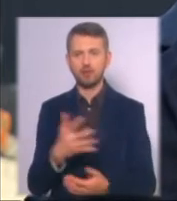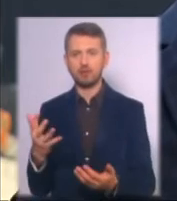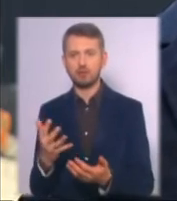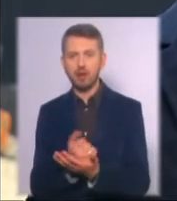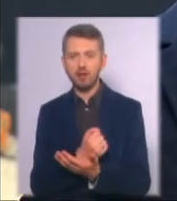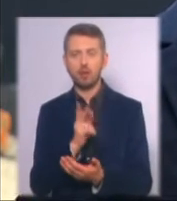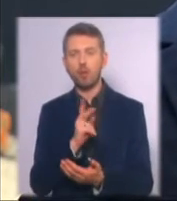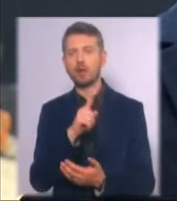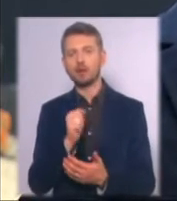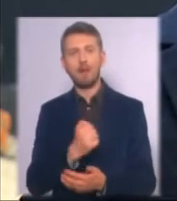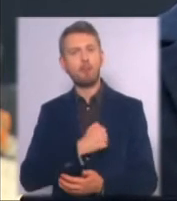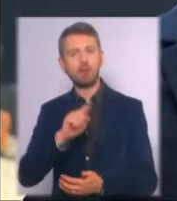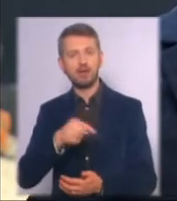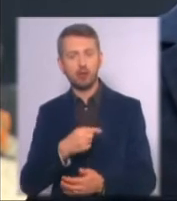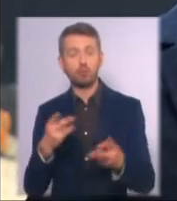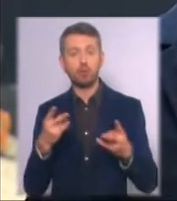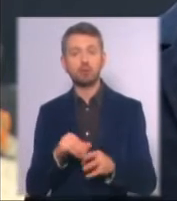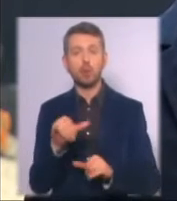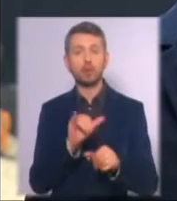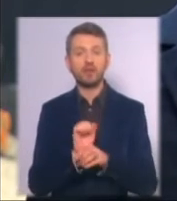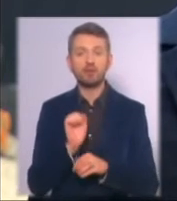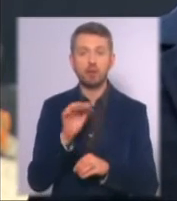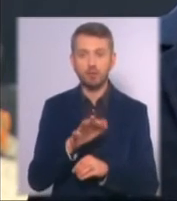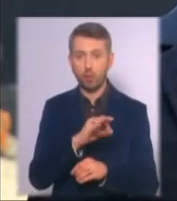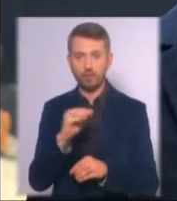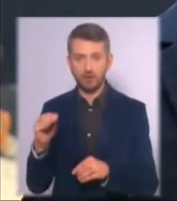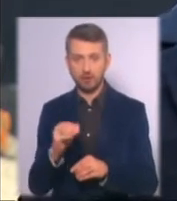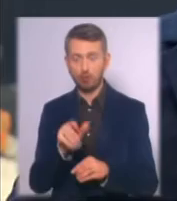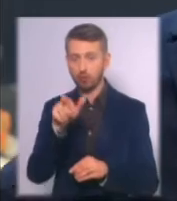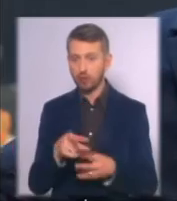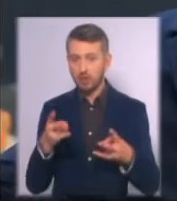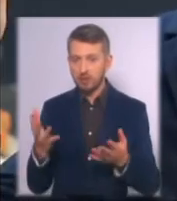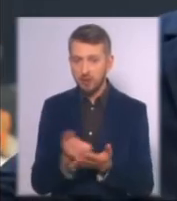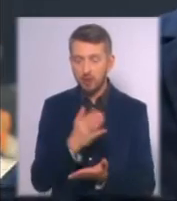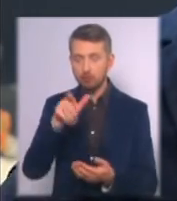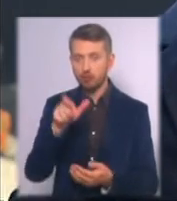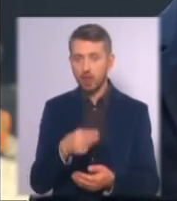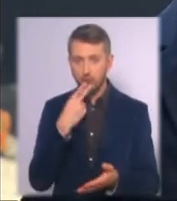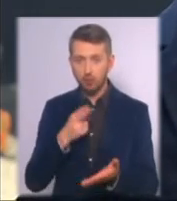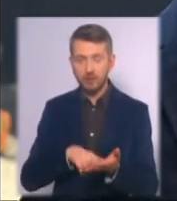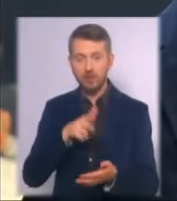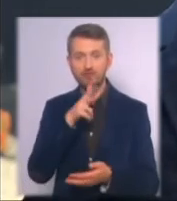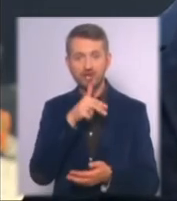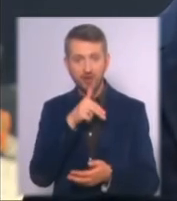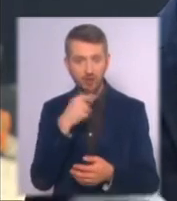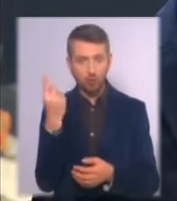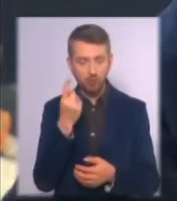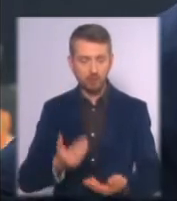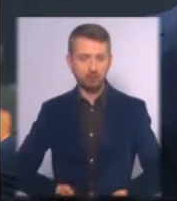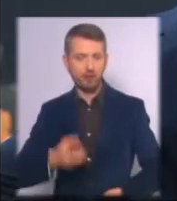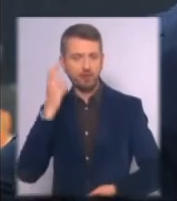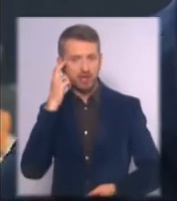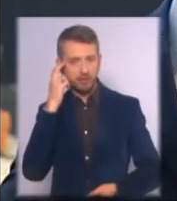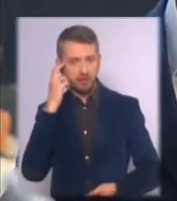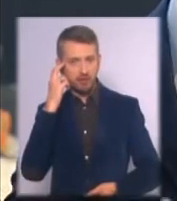мобілізацію когось. Потрібно кудись відправити офіційний виклик, десь цю людину потрібно знайти. Якщо вона прописана в Чернівецькій області, а проживає в Києві, ну, звичайно, що